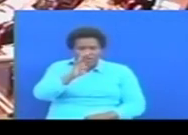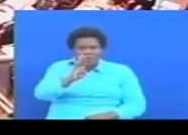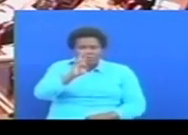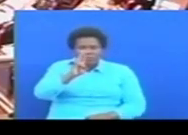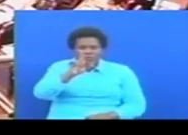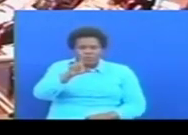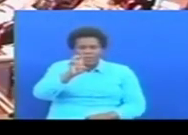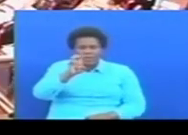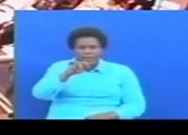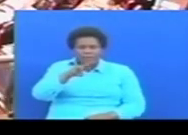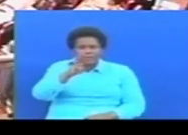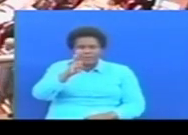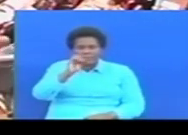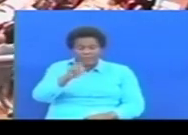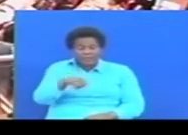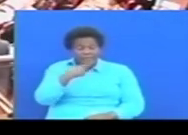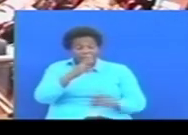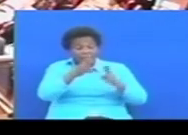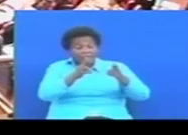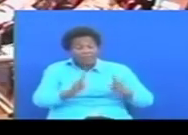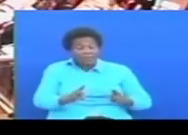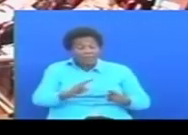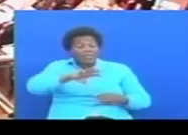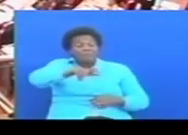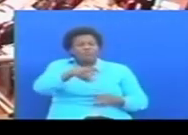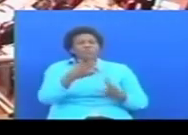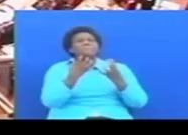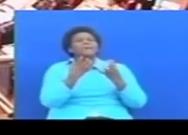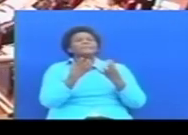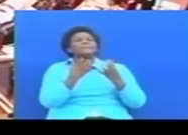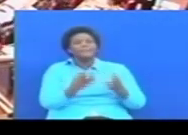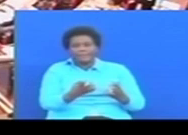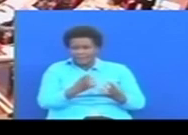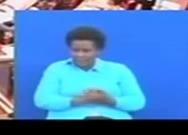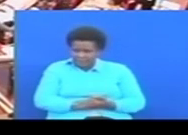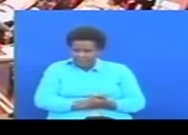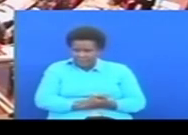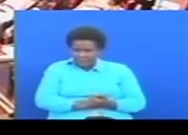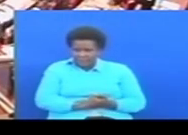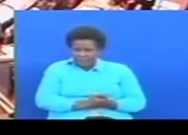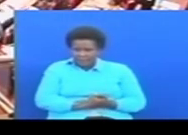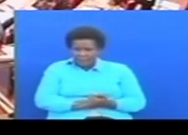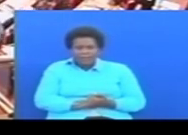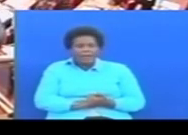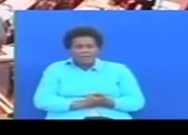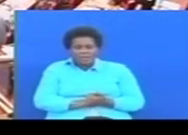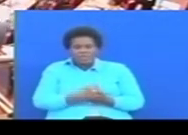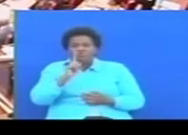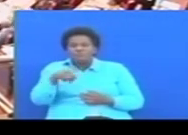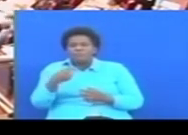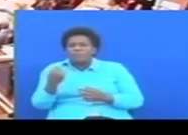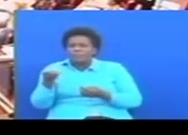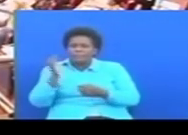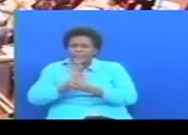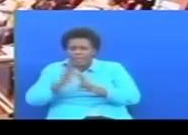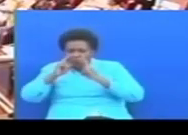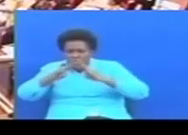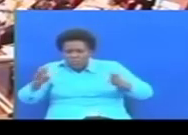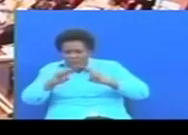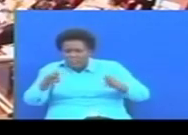ya mikoa mitano maskini zaidi nchini kutokana na utafiti uliofanywa na Bwana Joachim D. White na kuchapishwa kwenye jarida la Journal of Development